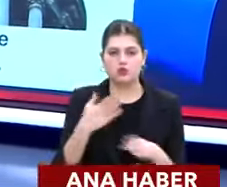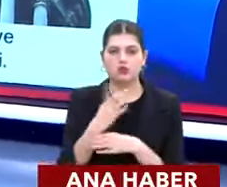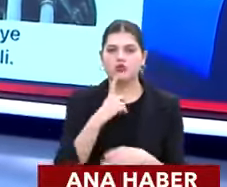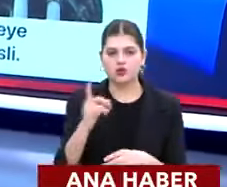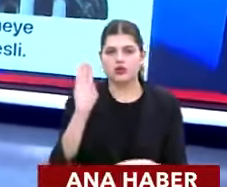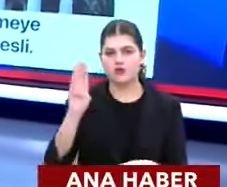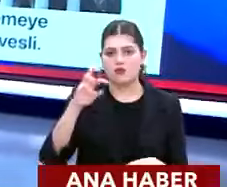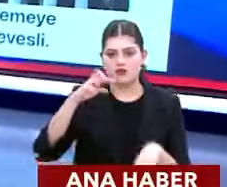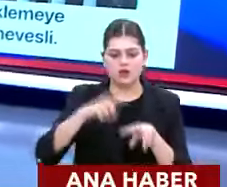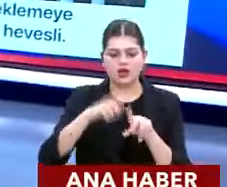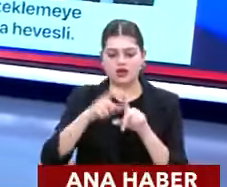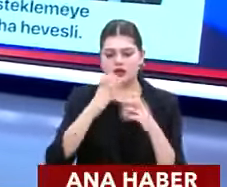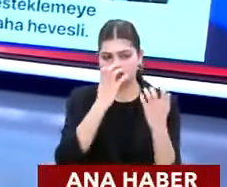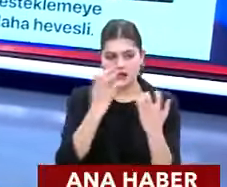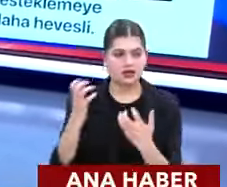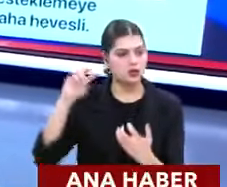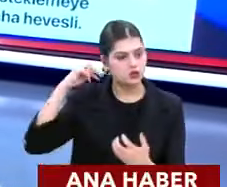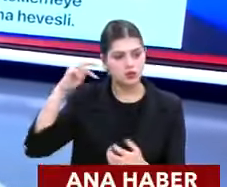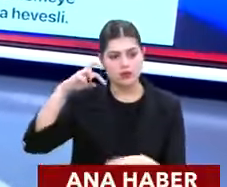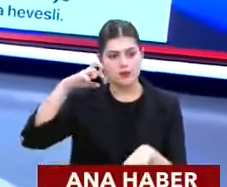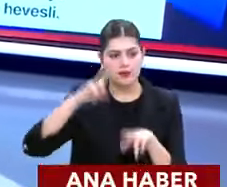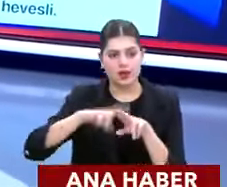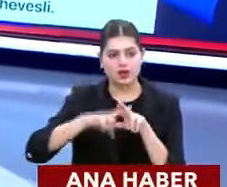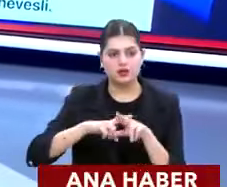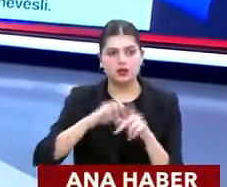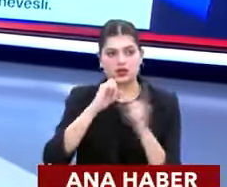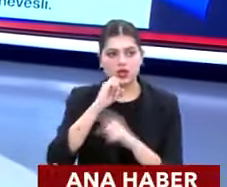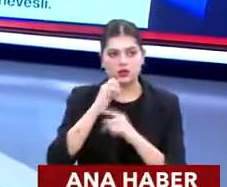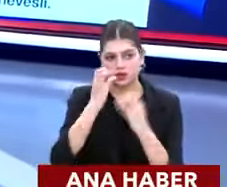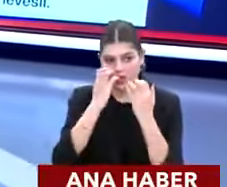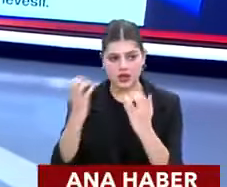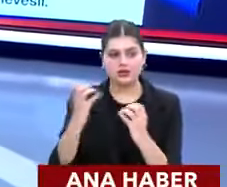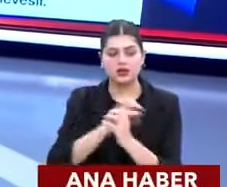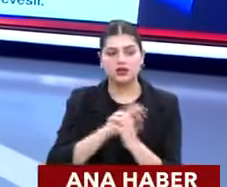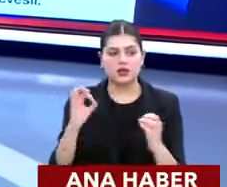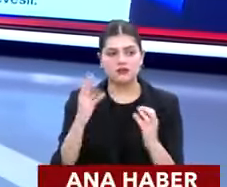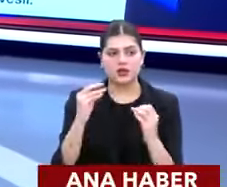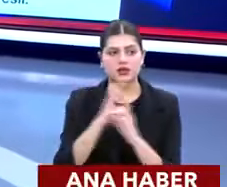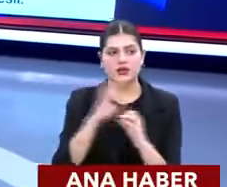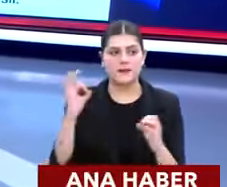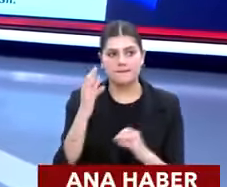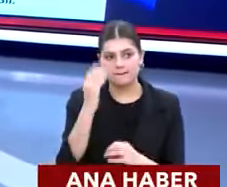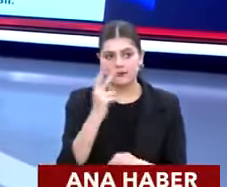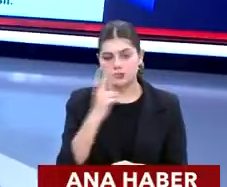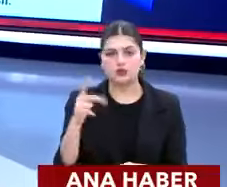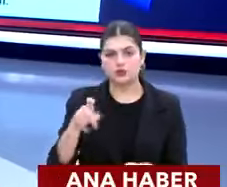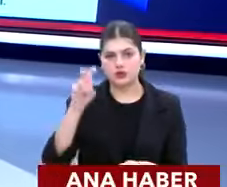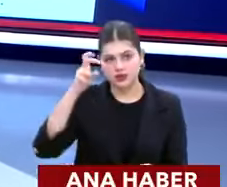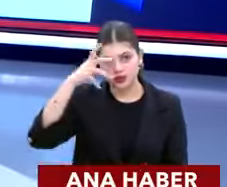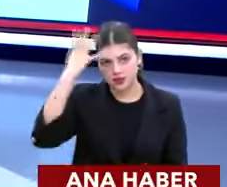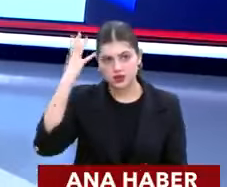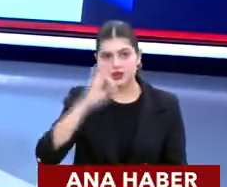demokratların pyd'yi desteklemeye Suriye'deki PKK kolunu terör örgütünü desteklemeye daha meyyal olduğunu görüyoruz Bu